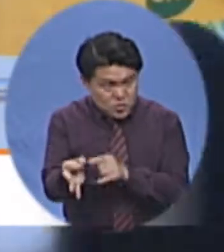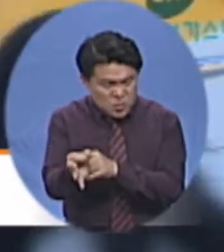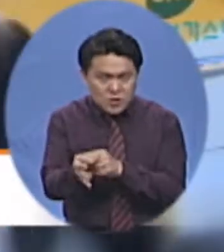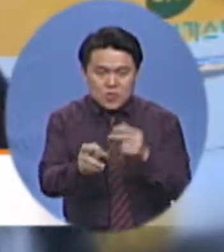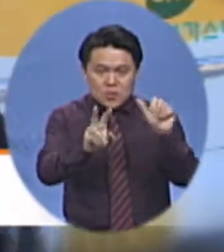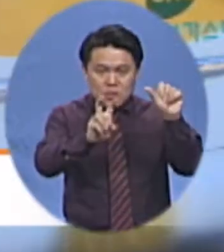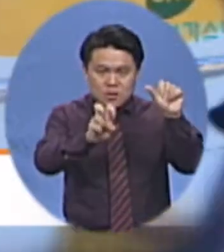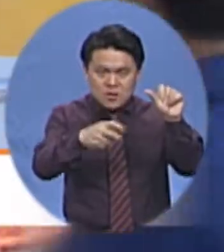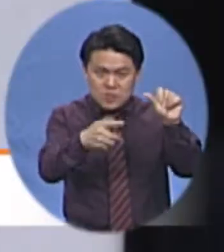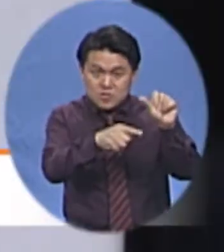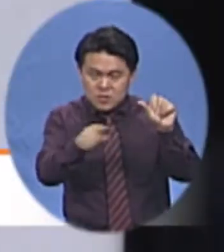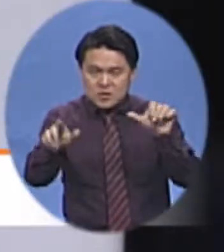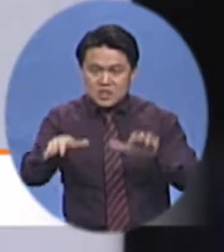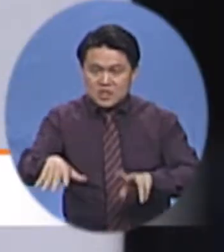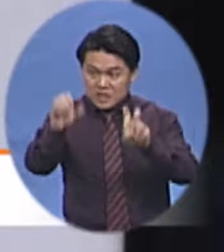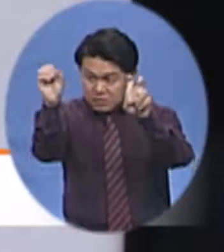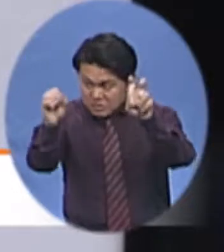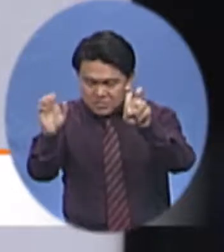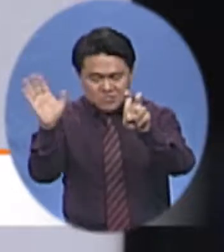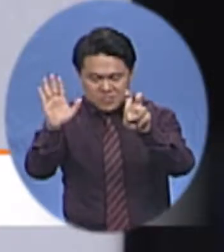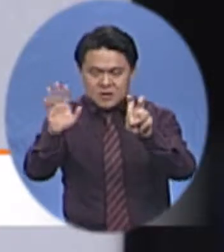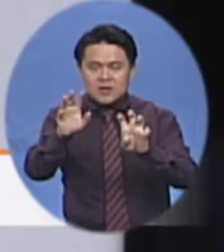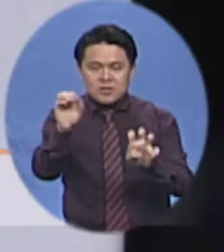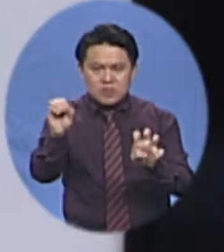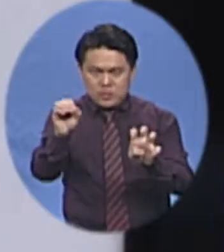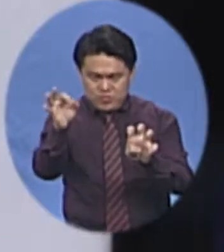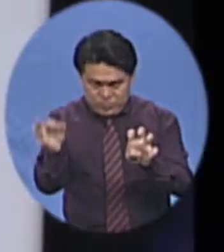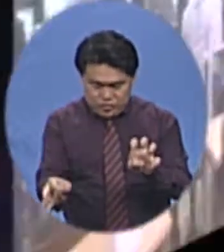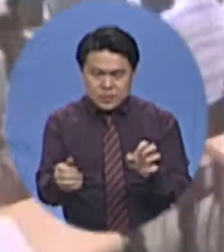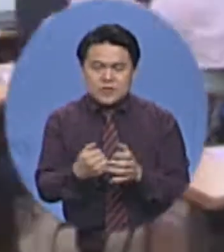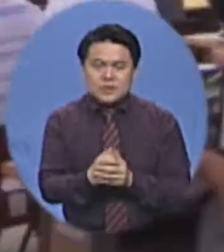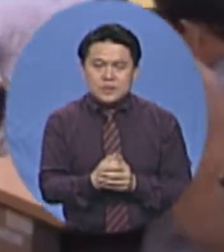27일부터 현재 20%에서 30%로 확대됩니다.